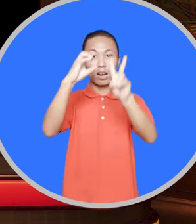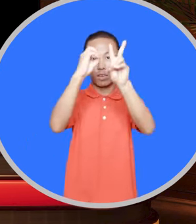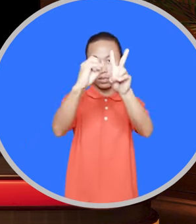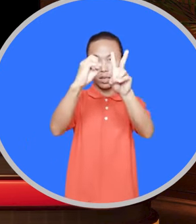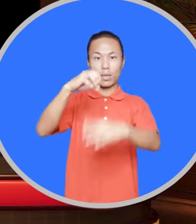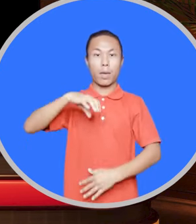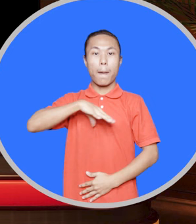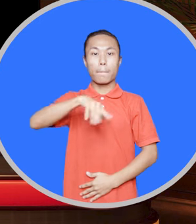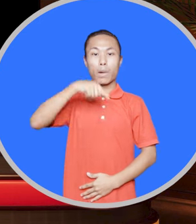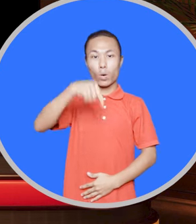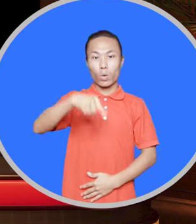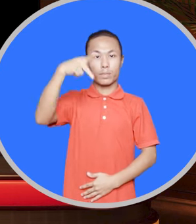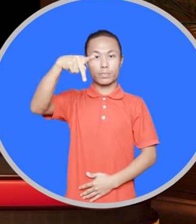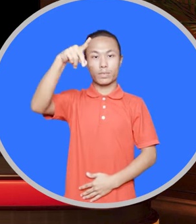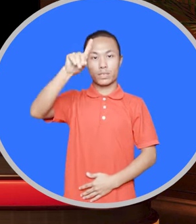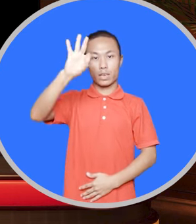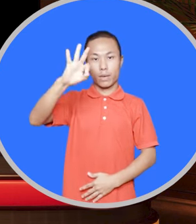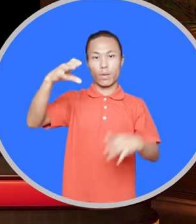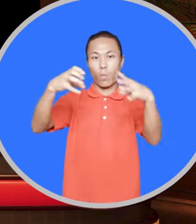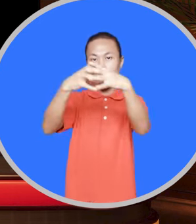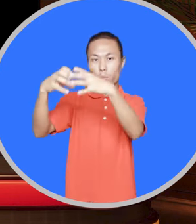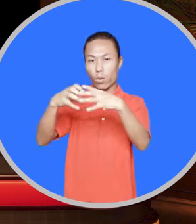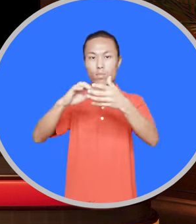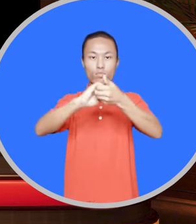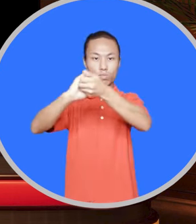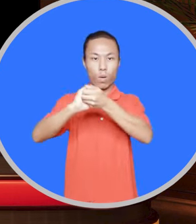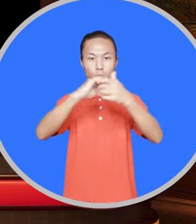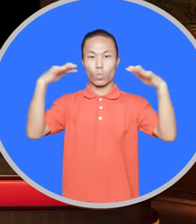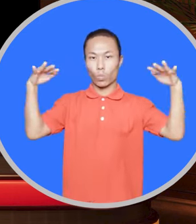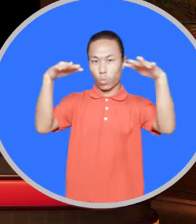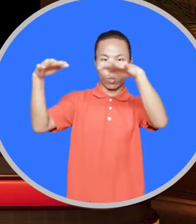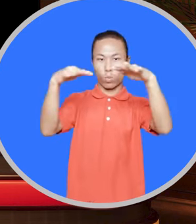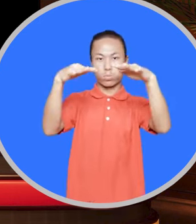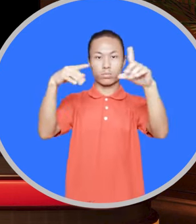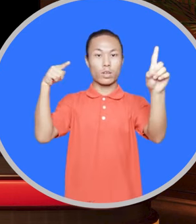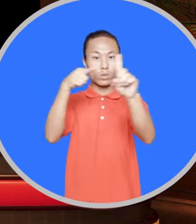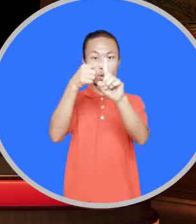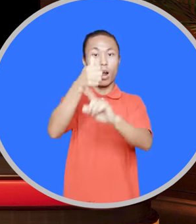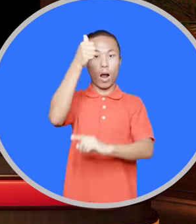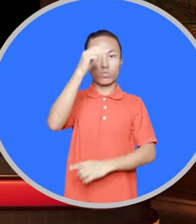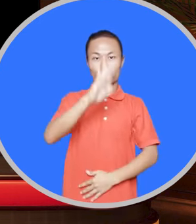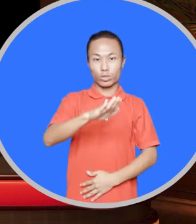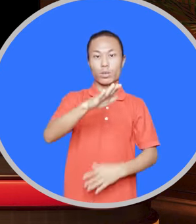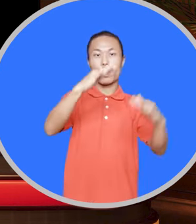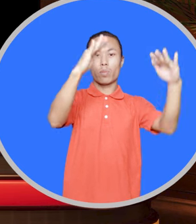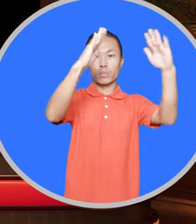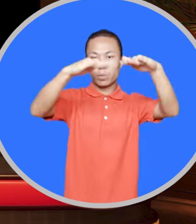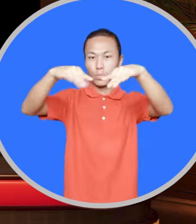တ် 27 ကာကွယ်ရေးဖြစ်စည်းစက်ရုံရဲ့စစ်စင်ရေးပြစ်မှတ်နေရာ20ခုကိုပြည်သူ့ကာကွယ်ရေးတပ်တွေကတပြိုင်တည်းပစ်ခ